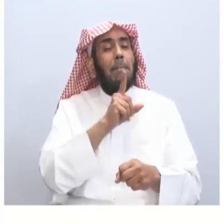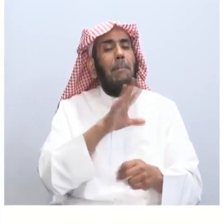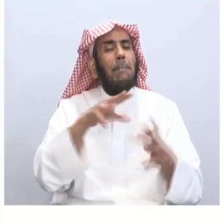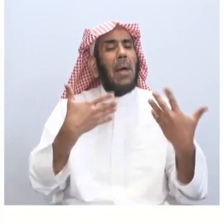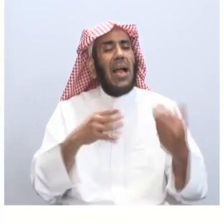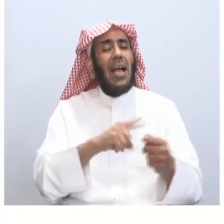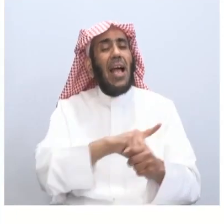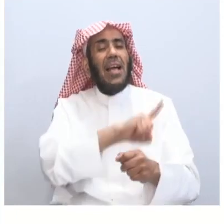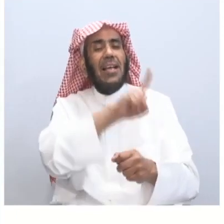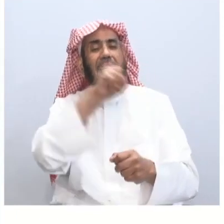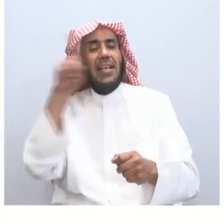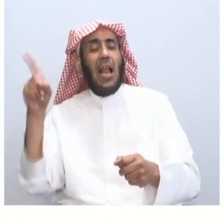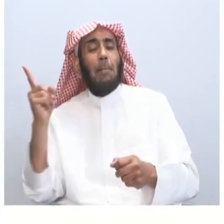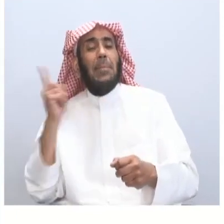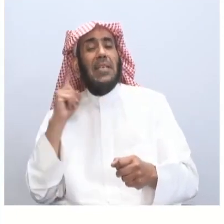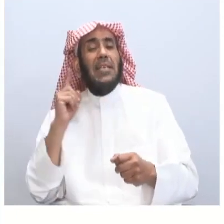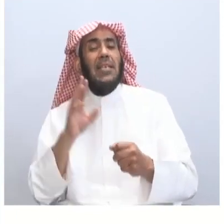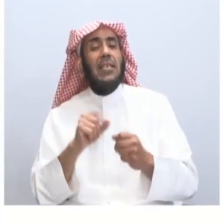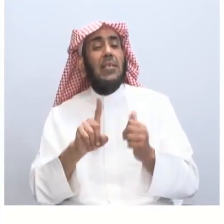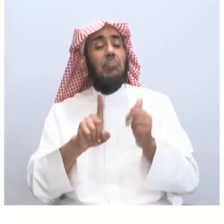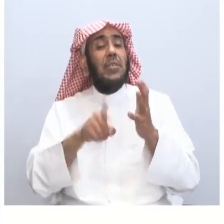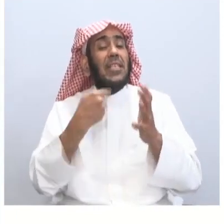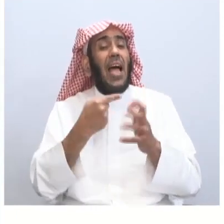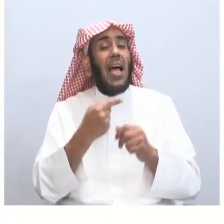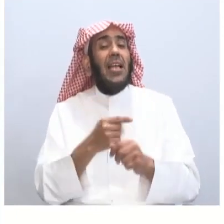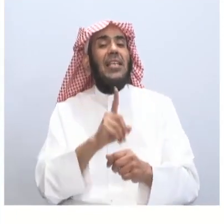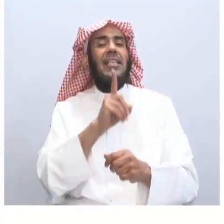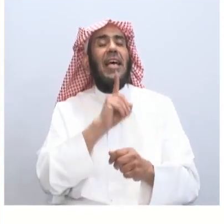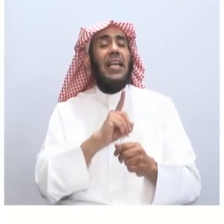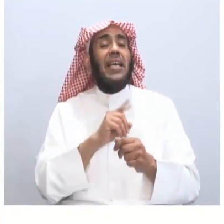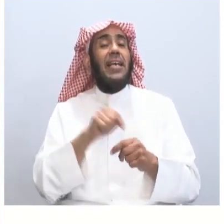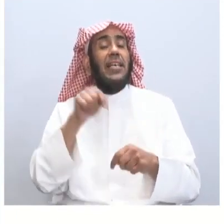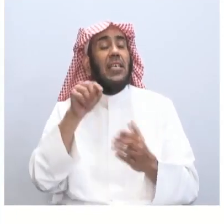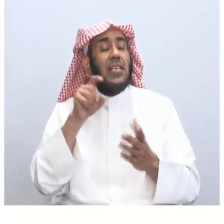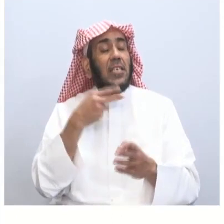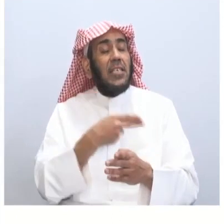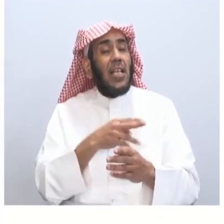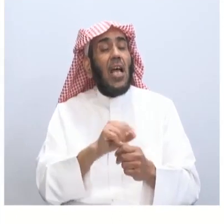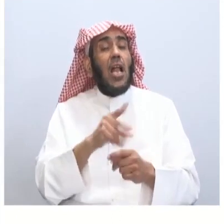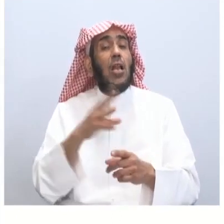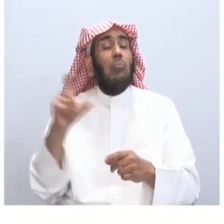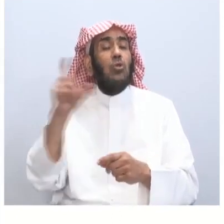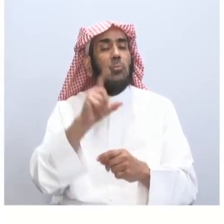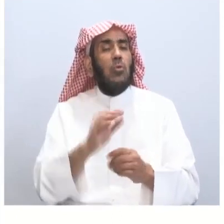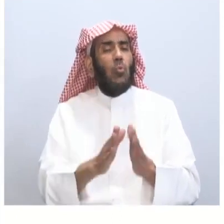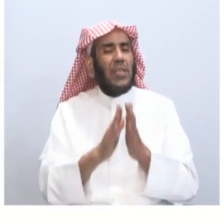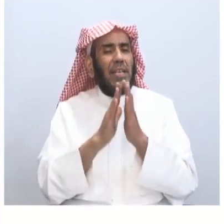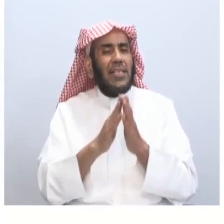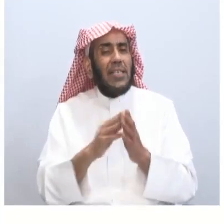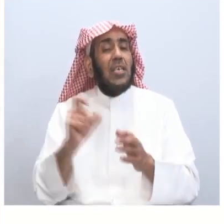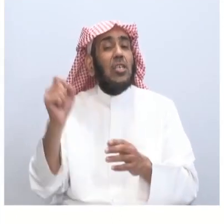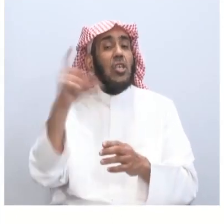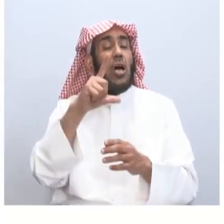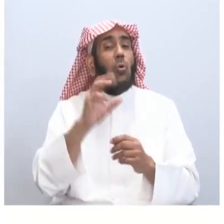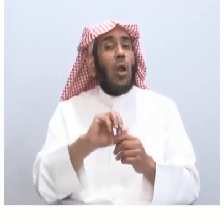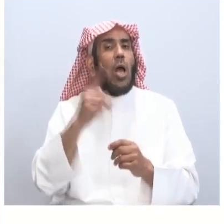المدينه ابتداء للتاريخ عند المسلمين وتحديد شهر الله